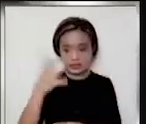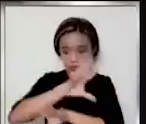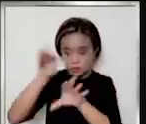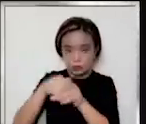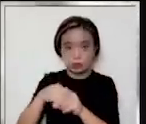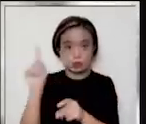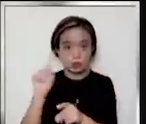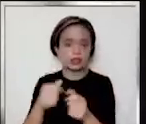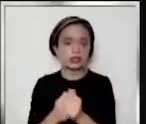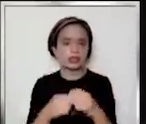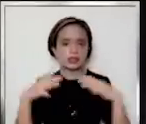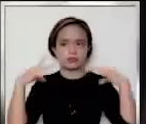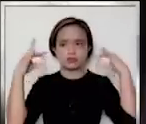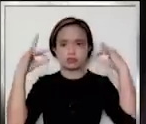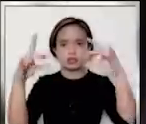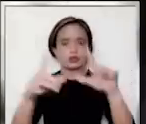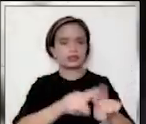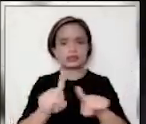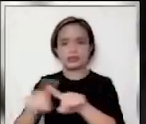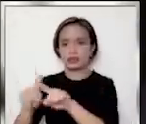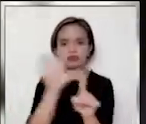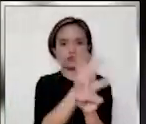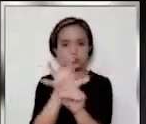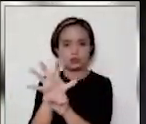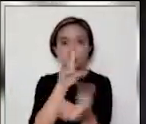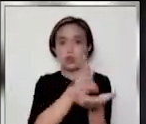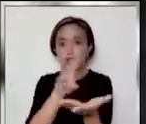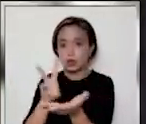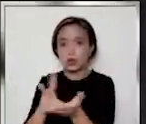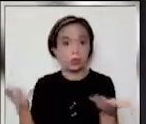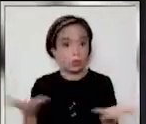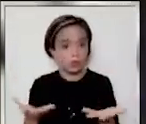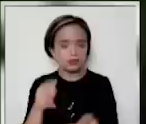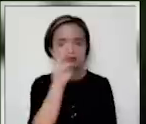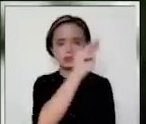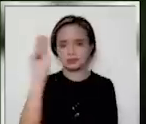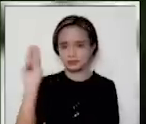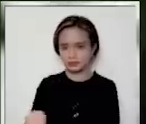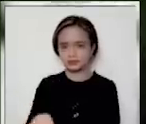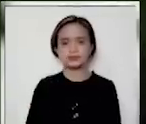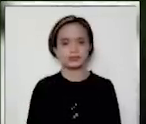Christmas decorations sa iba't ibang landmark dito sa lungsod ng Maynila.